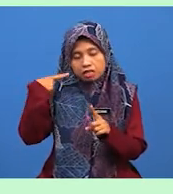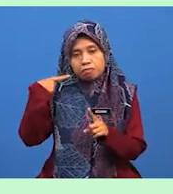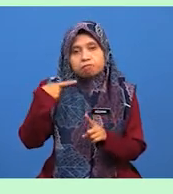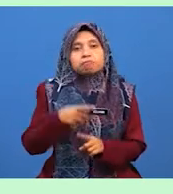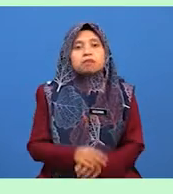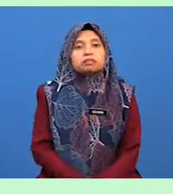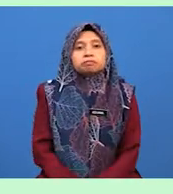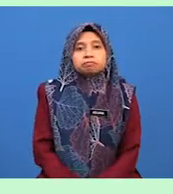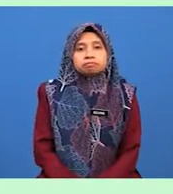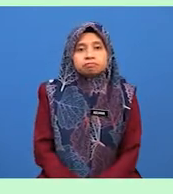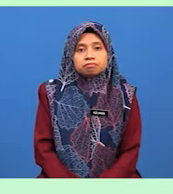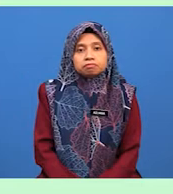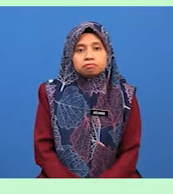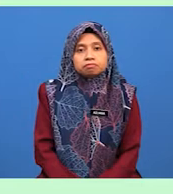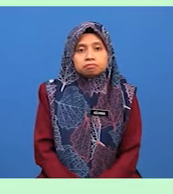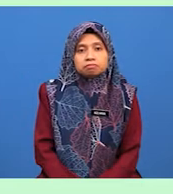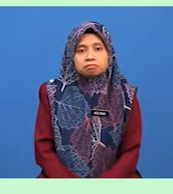D daripada.